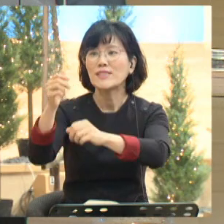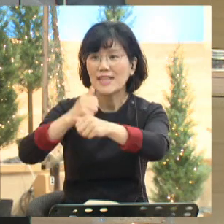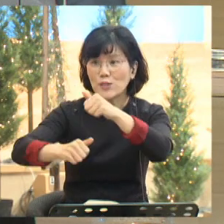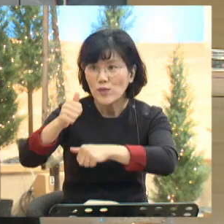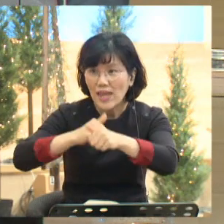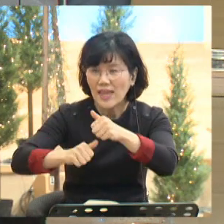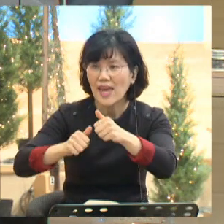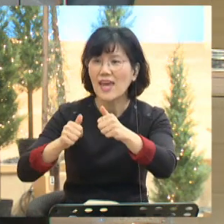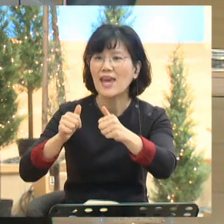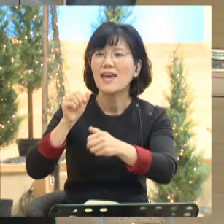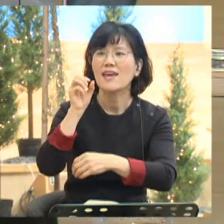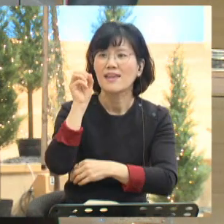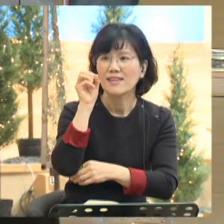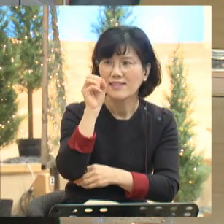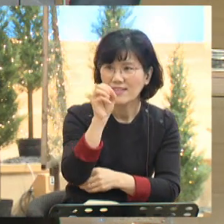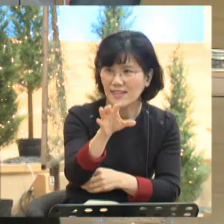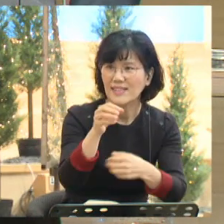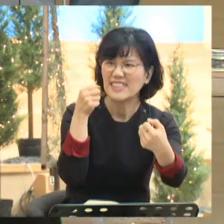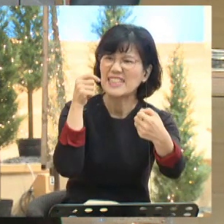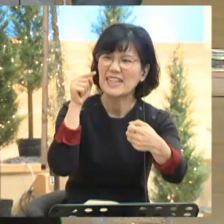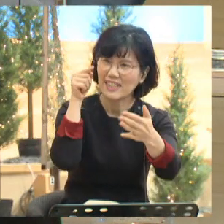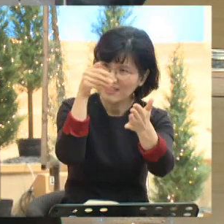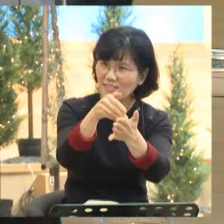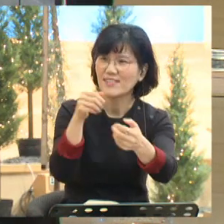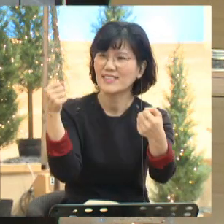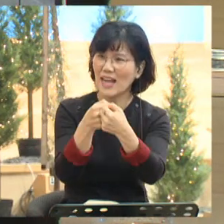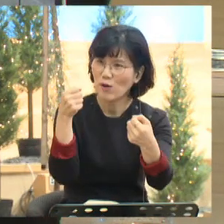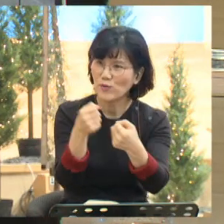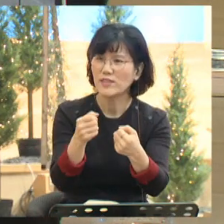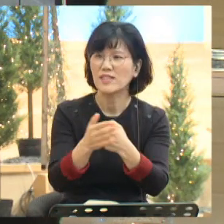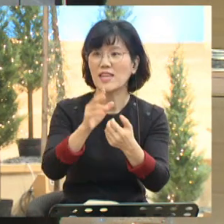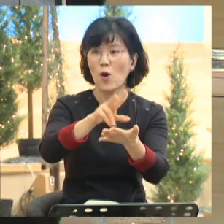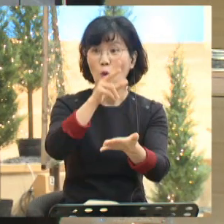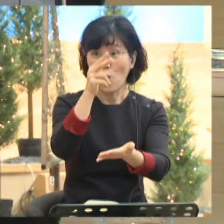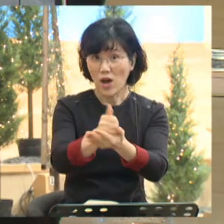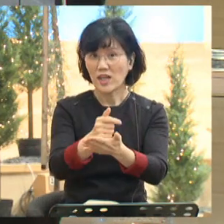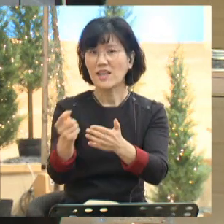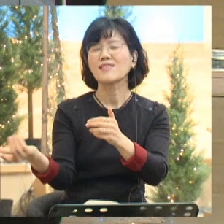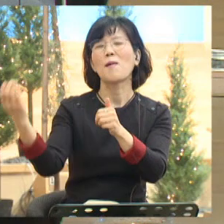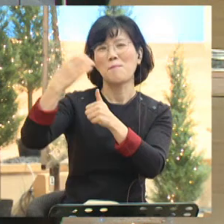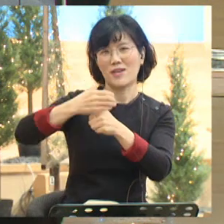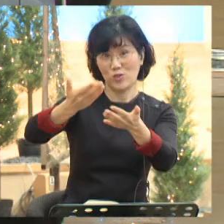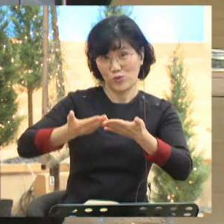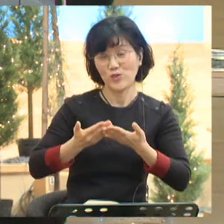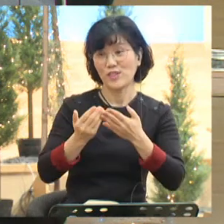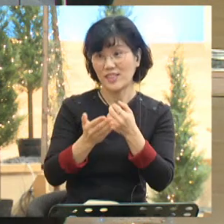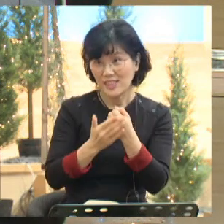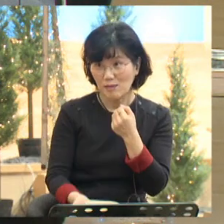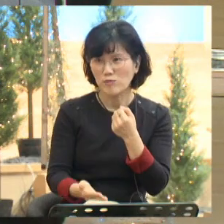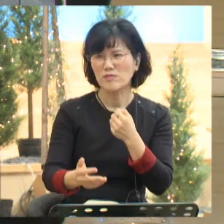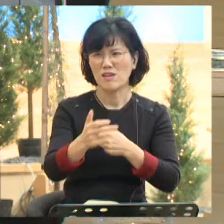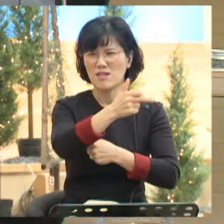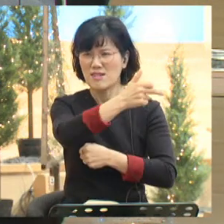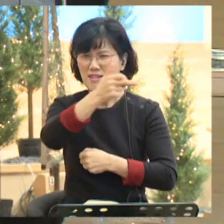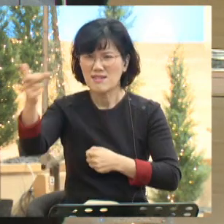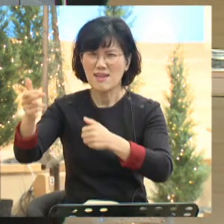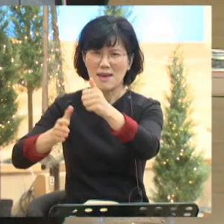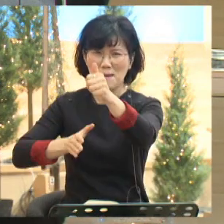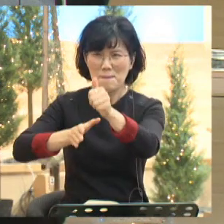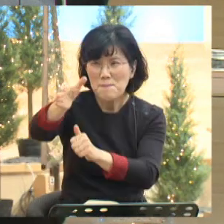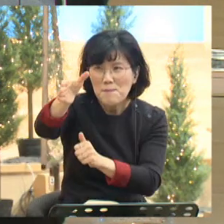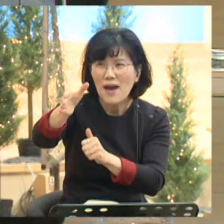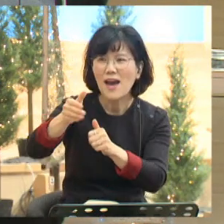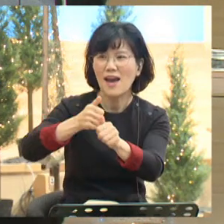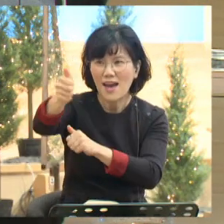자손에게 이르러 그들과 싸우더니 여호와께서 그들을 그의 손에 넘겨 주심에 매우 크게 무지 루니 이